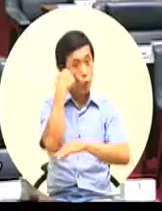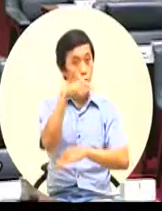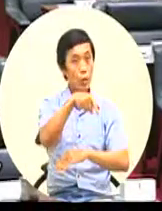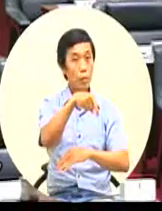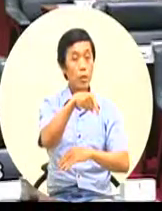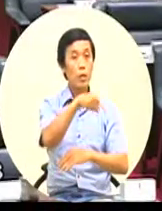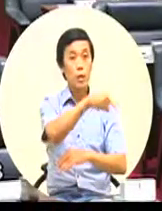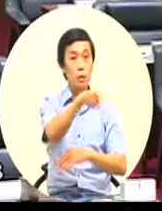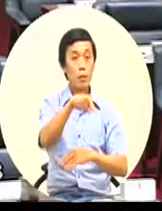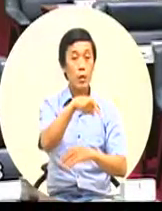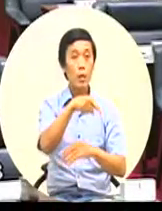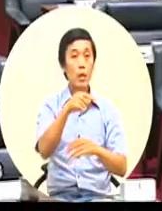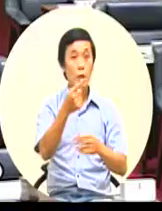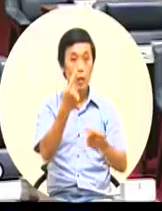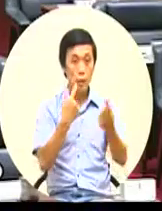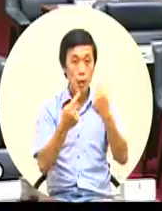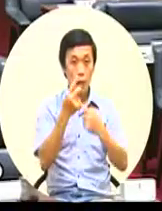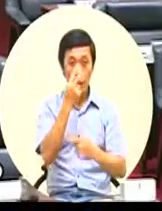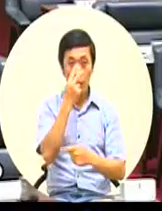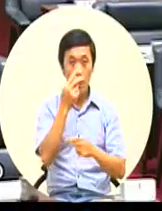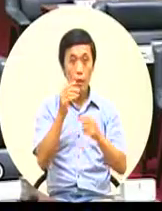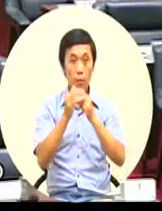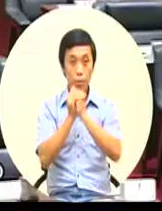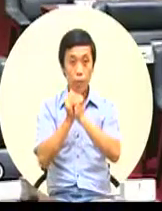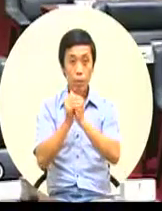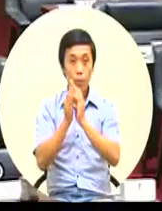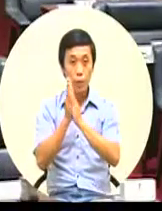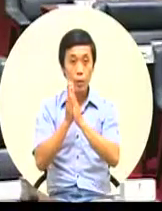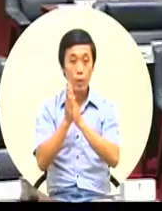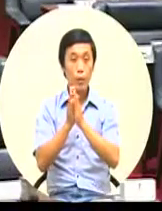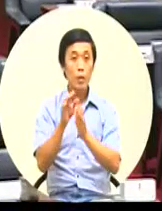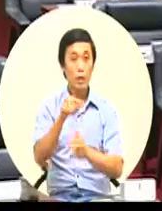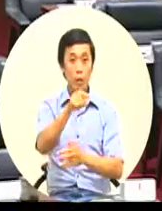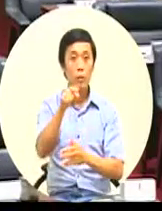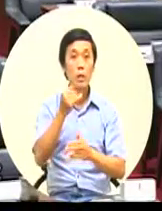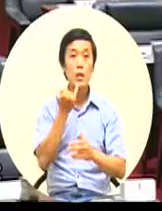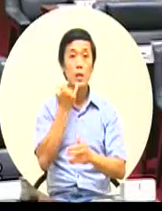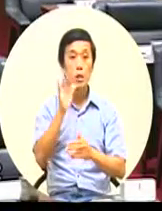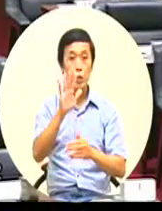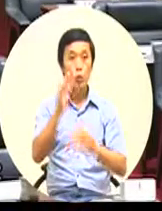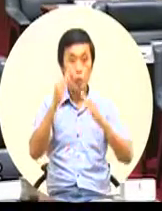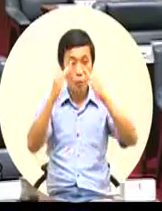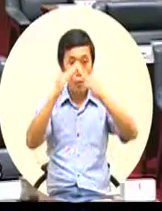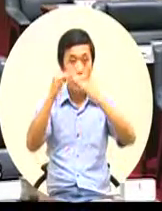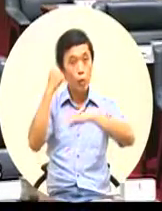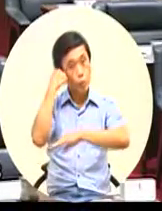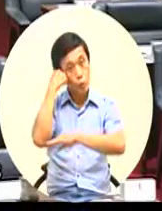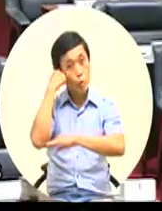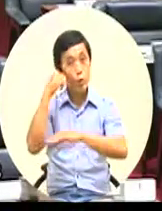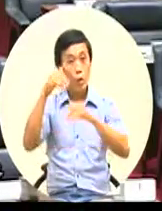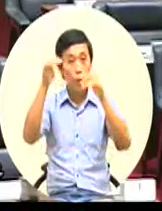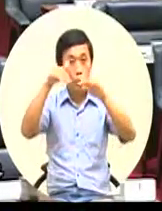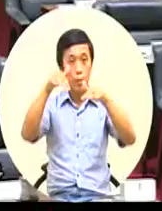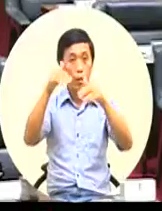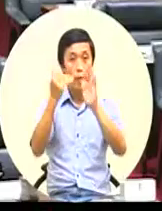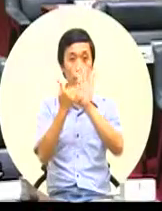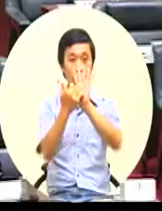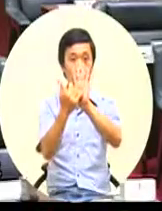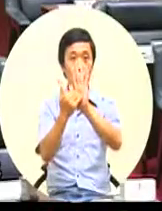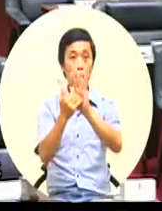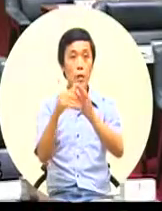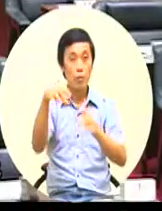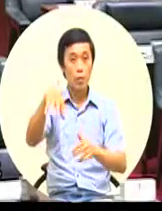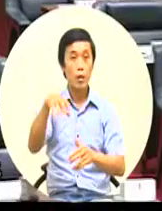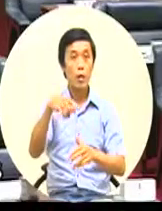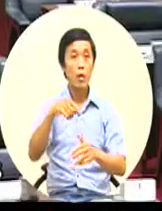的人，他也能够有一个遮风避雨的一个栖身之处。所以我相信他们跟我们一样，跟在场所有的人都一